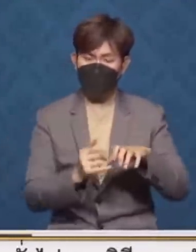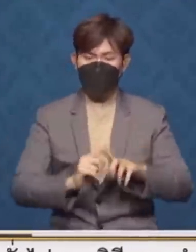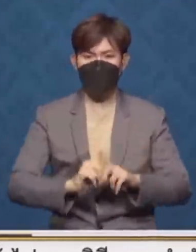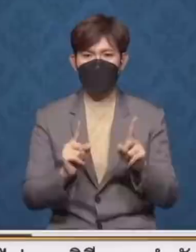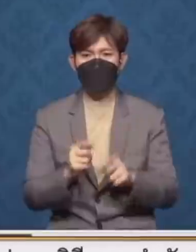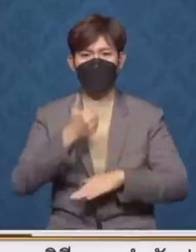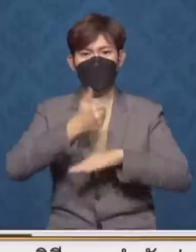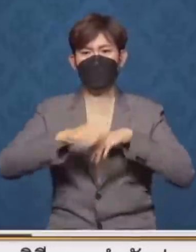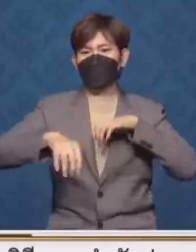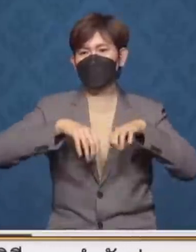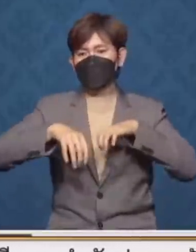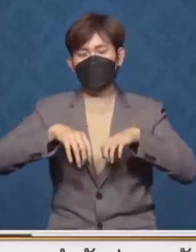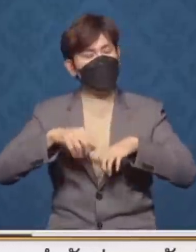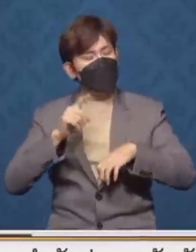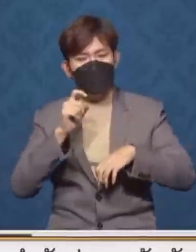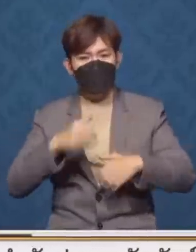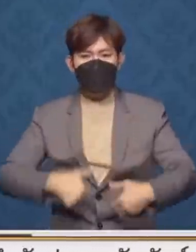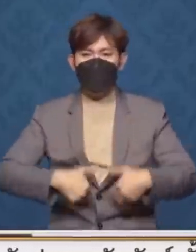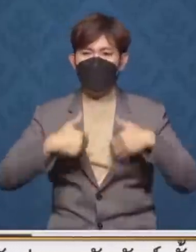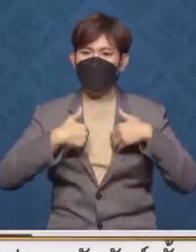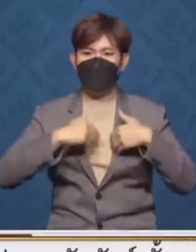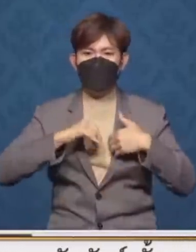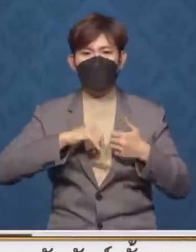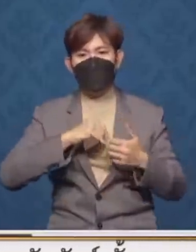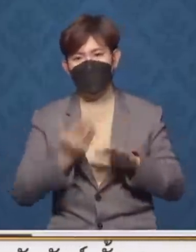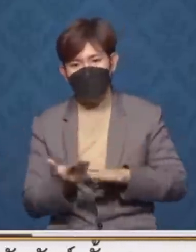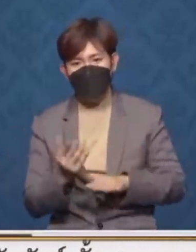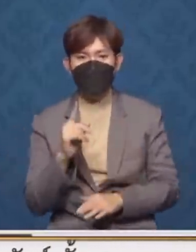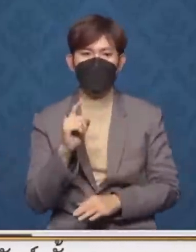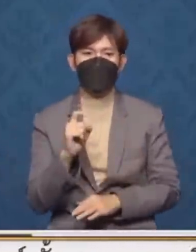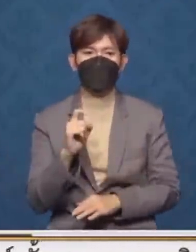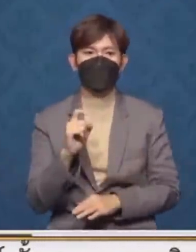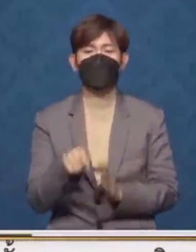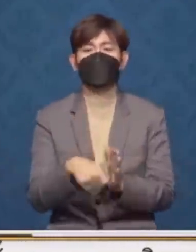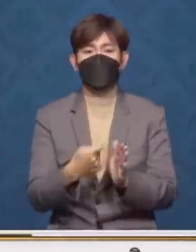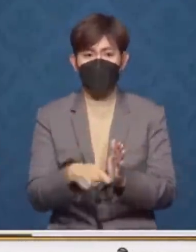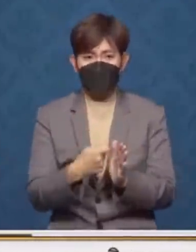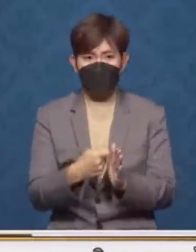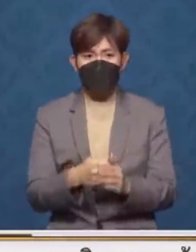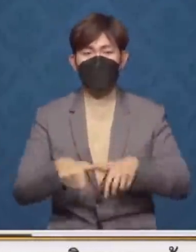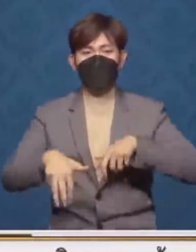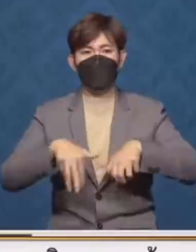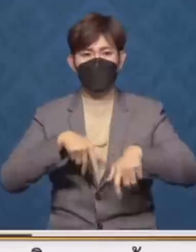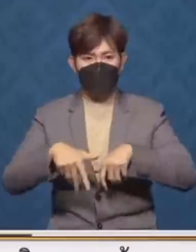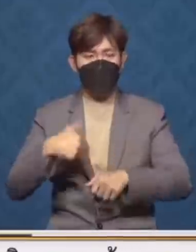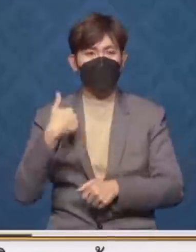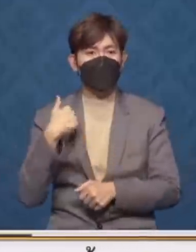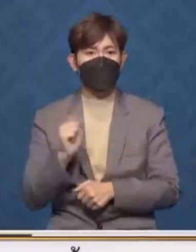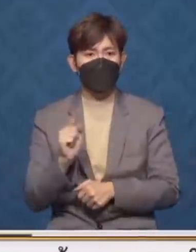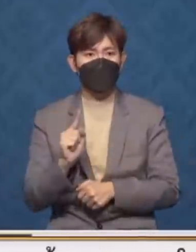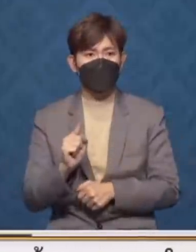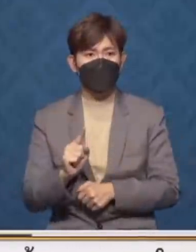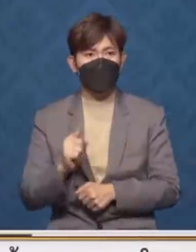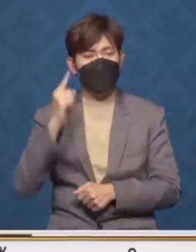ที่ล้มเหลวช่วยชีวิตเขาไว้ไม่ได้ค่ะเขาเลยตายดังนั้นคนจำนวนมากเขาไม่ได้